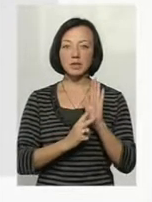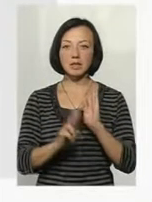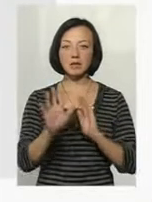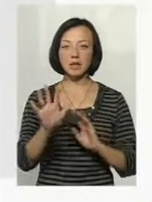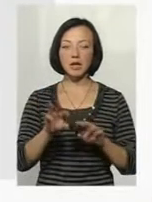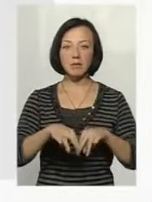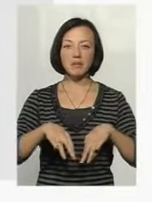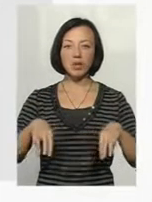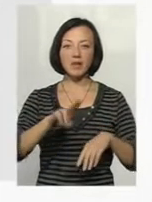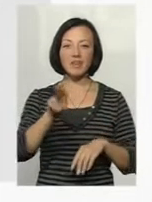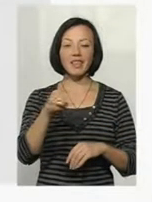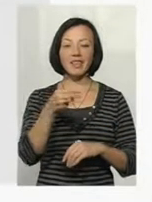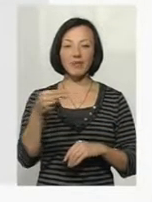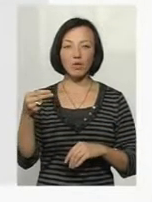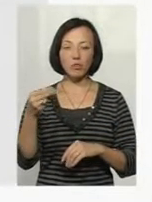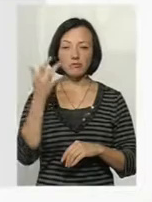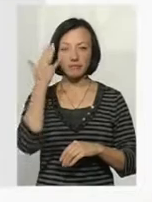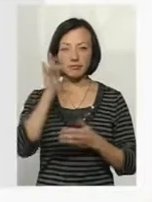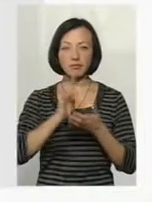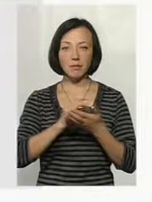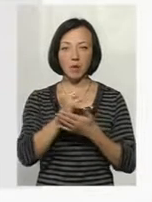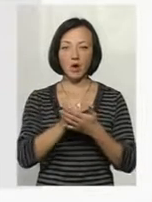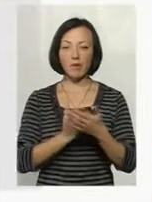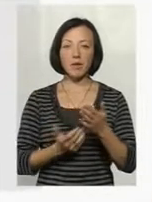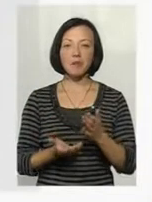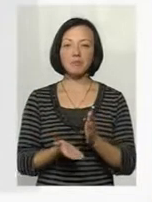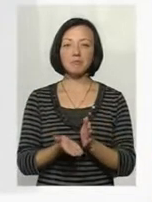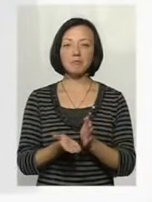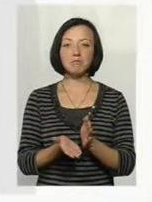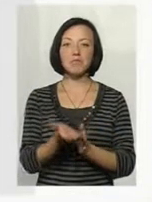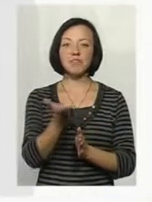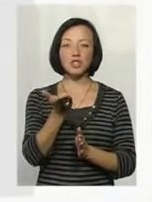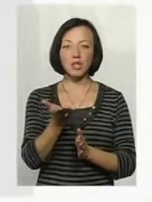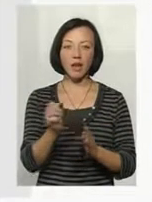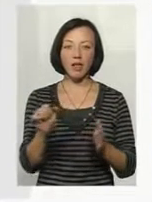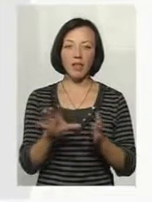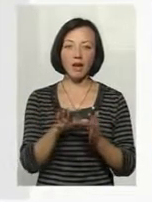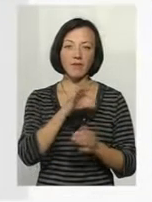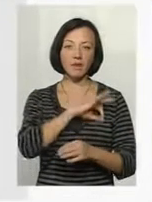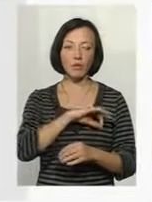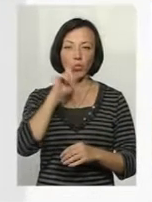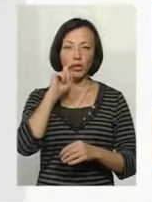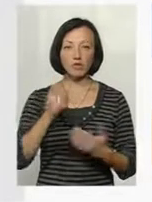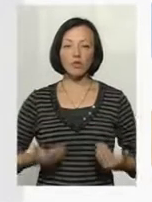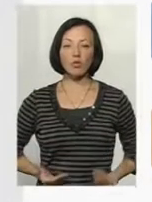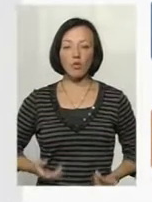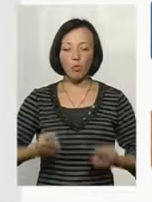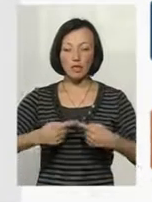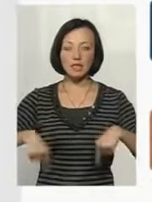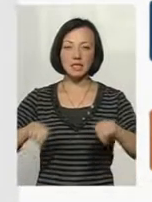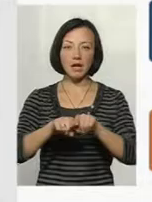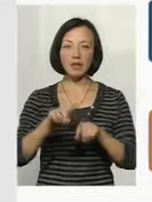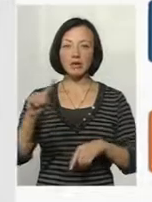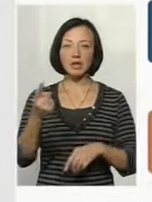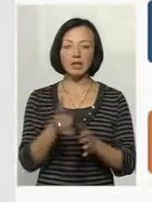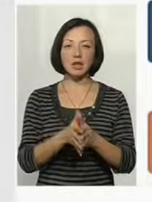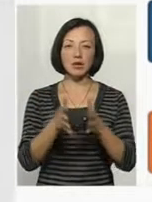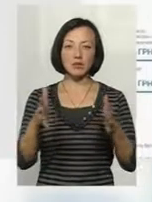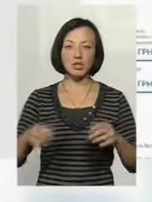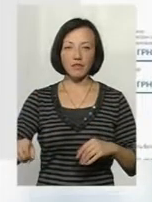75 мільйонів євро. Метою програми є підвищення енергоефективності в українському житловому секторі, що є одним з